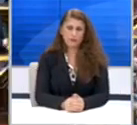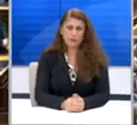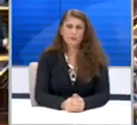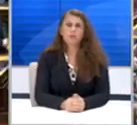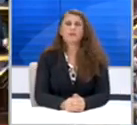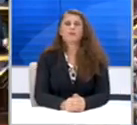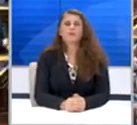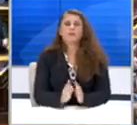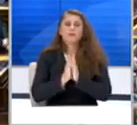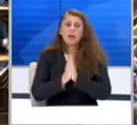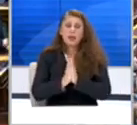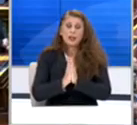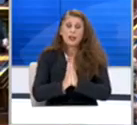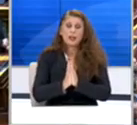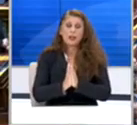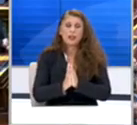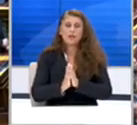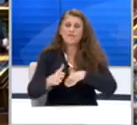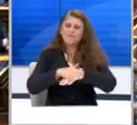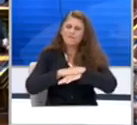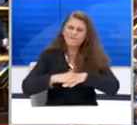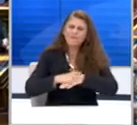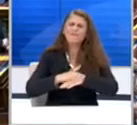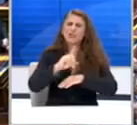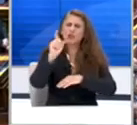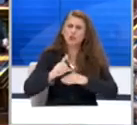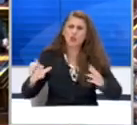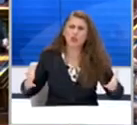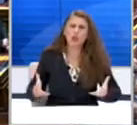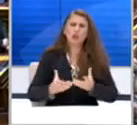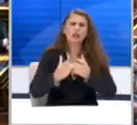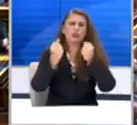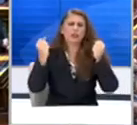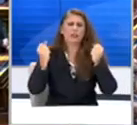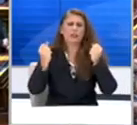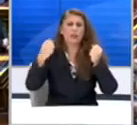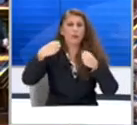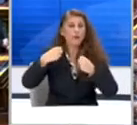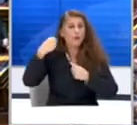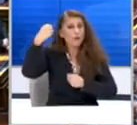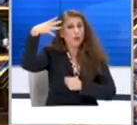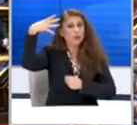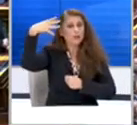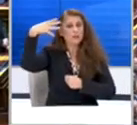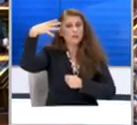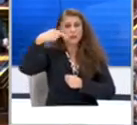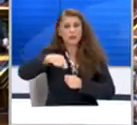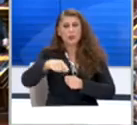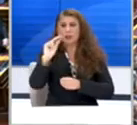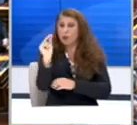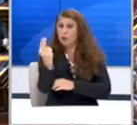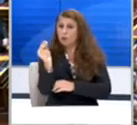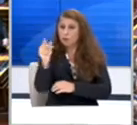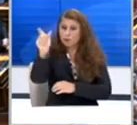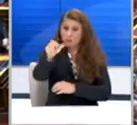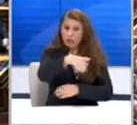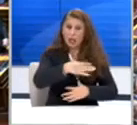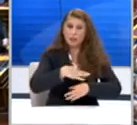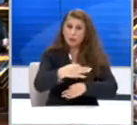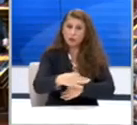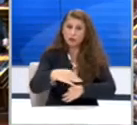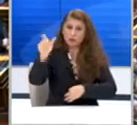Υπερελαίου ζωής, ειρήνης, υγείας, σωτηρίας και φωτισμού, των εν τη βολή ημών βουλευωμένων